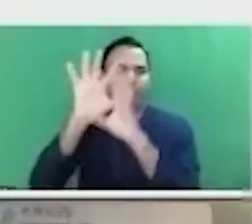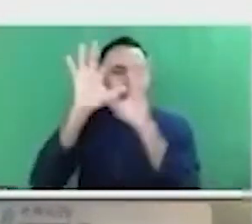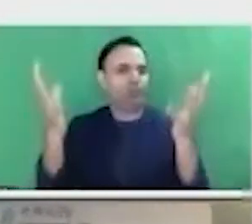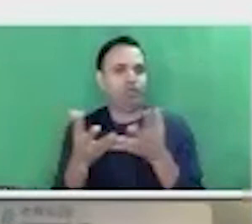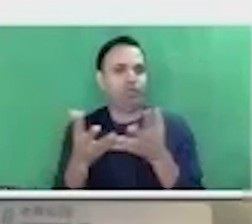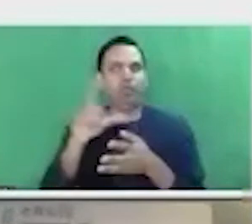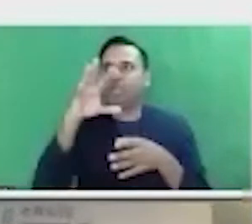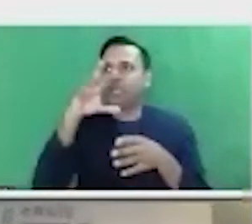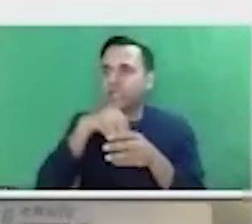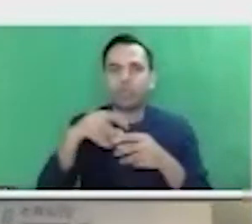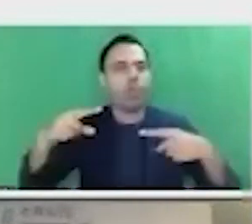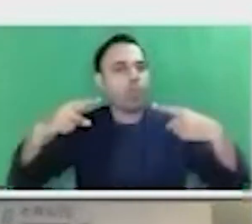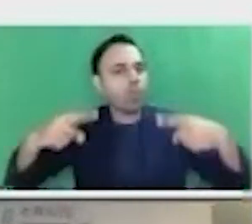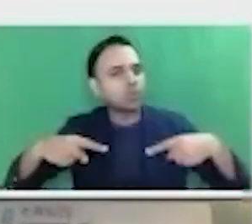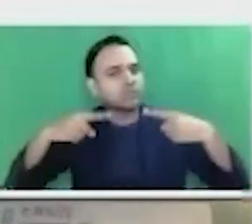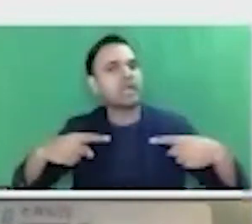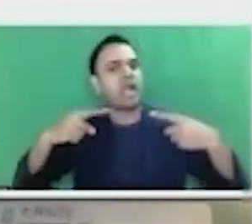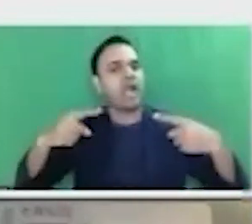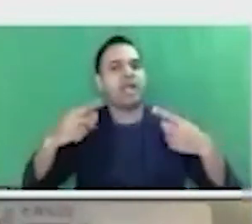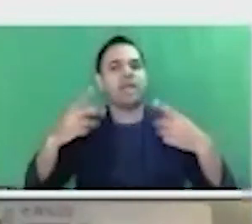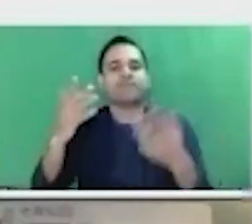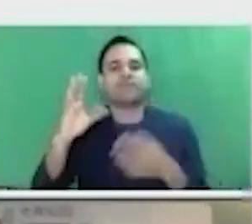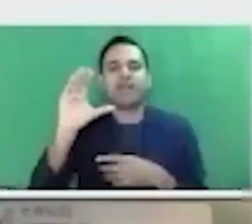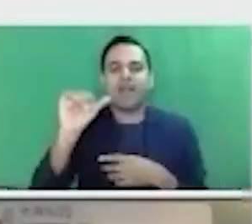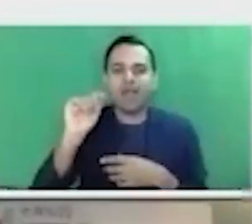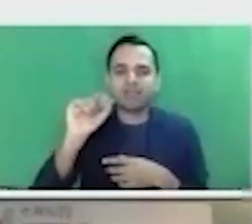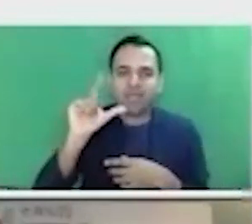ديافيكا سيوليوفا، من سلوفينيا السفيرة السلوفينية